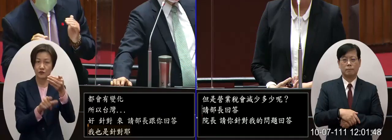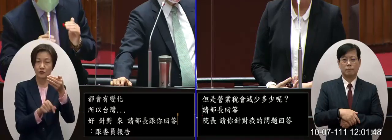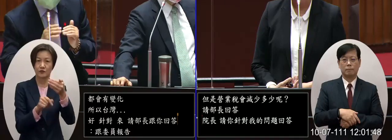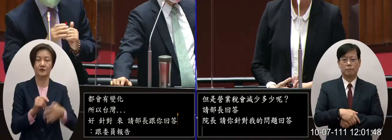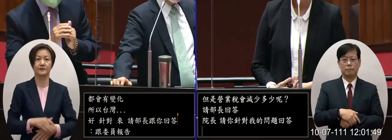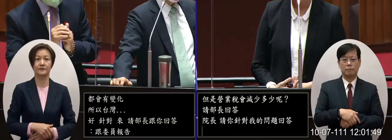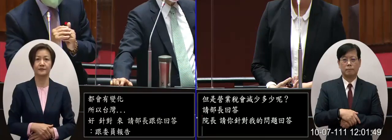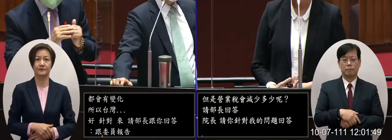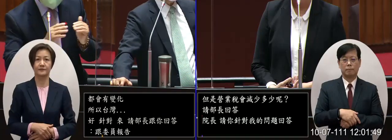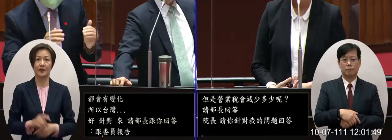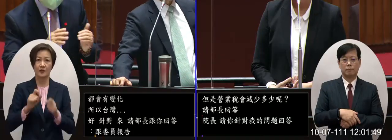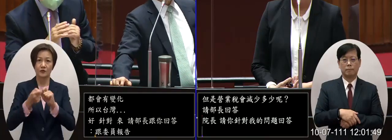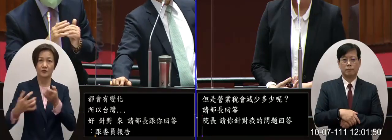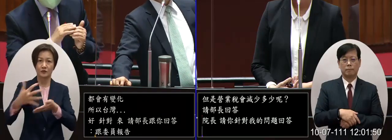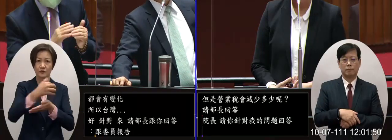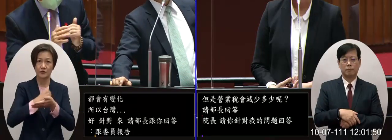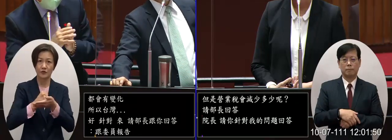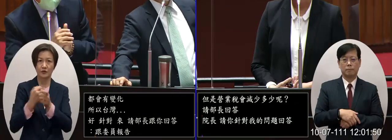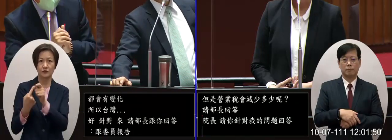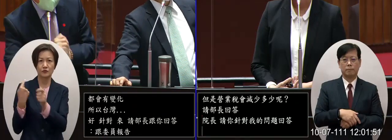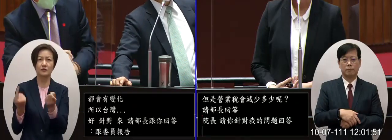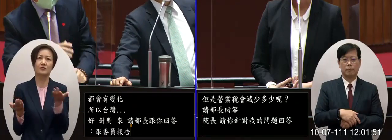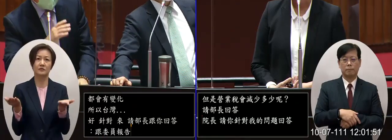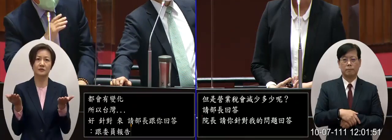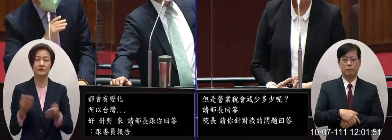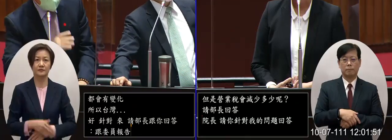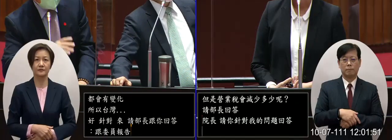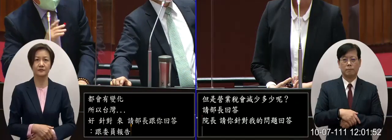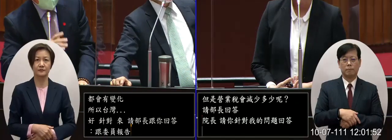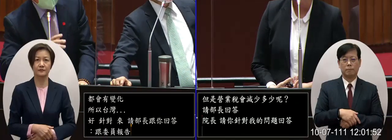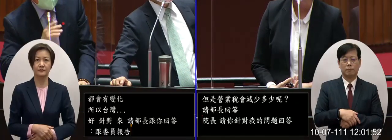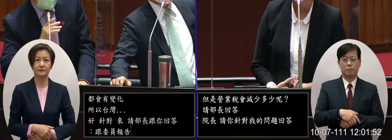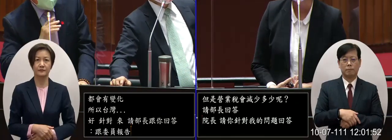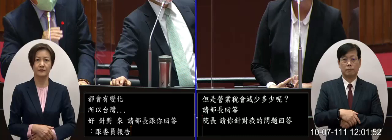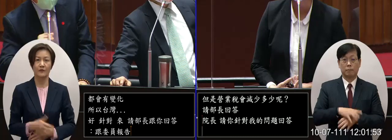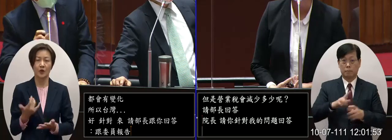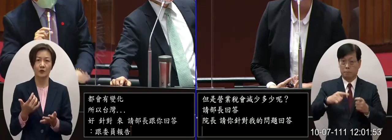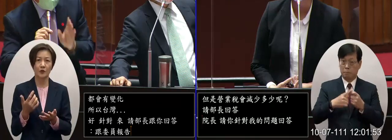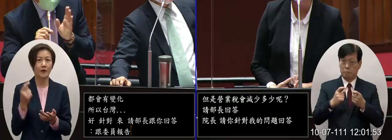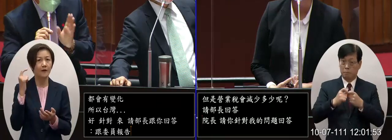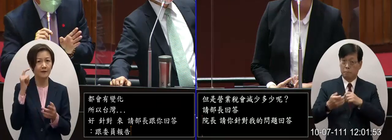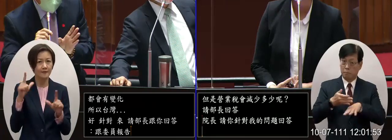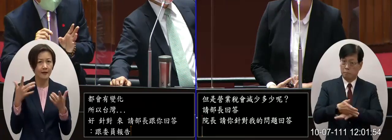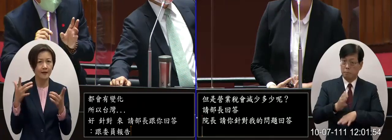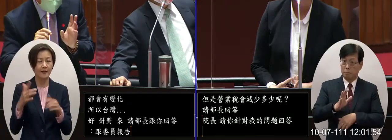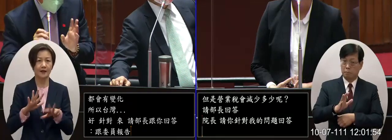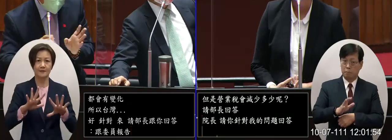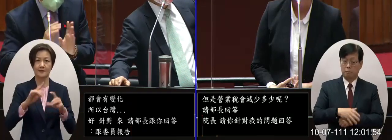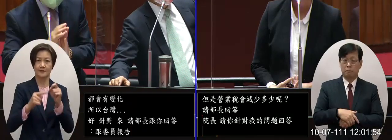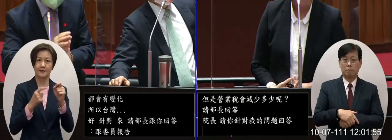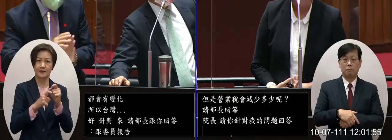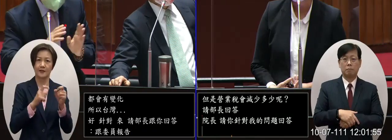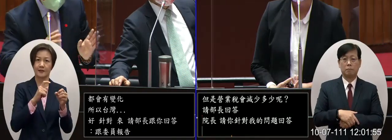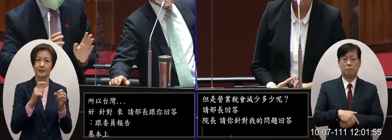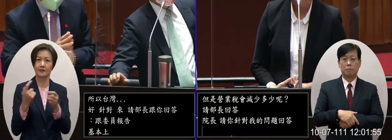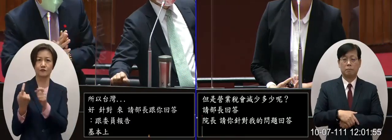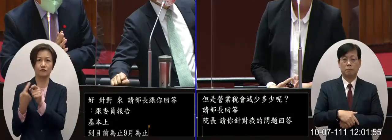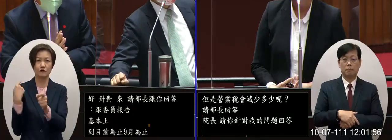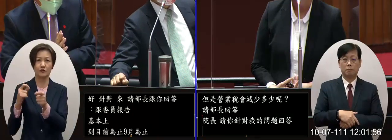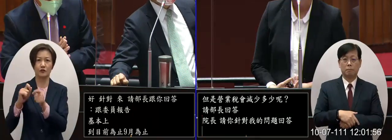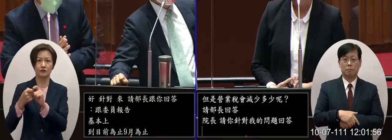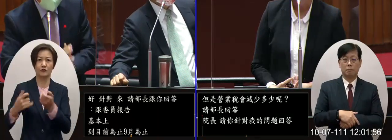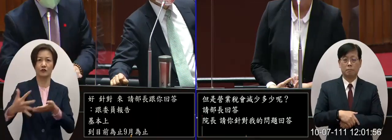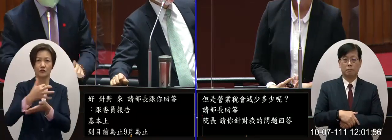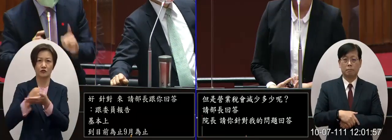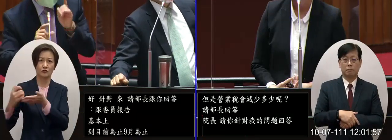止、啊、大概税收跟去年差不多了、哦、那预计今年的税收也会比去年跟去年一样比预算